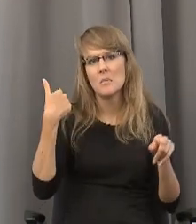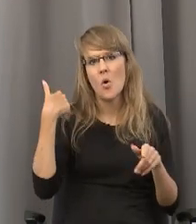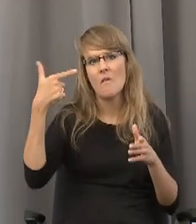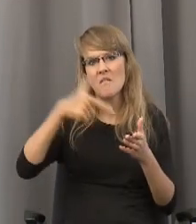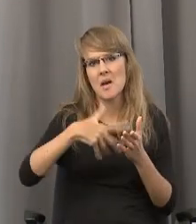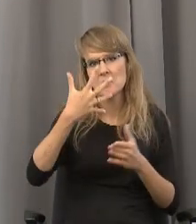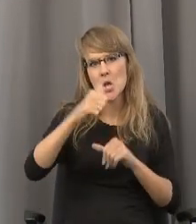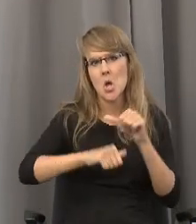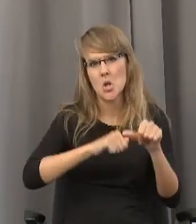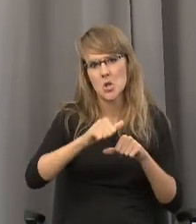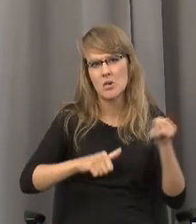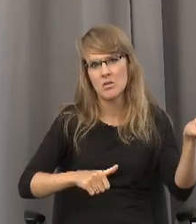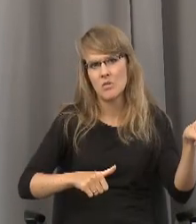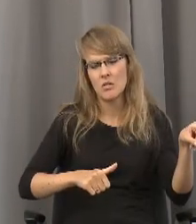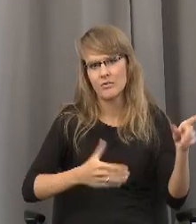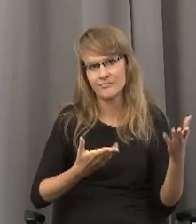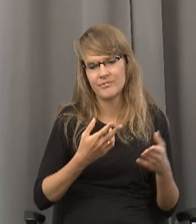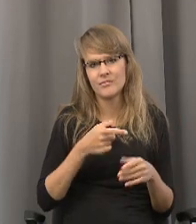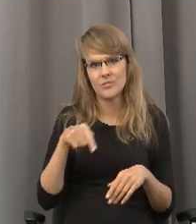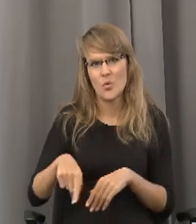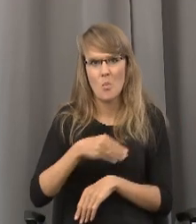2006-2005, gdzie pisano